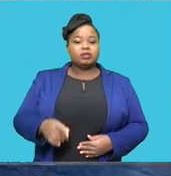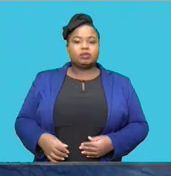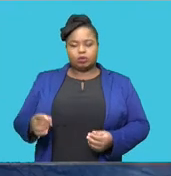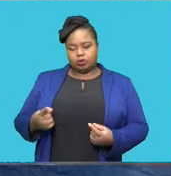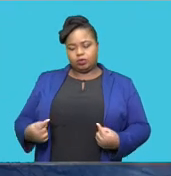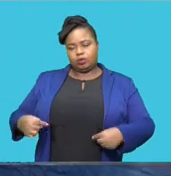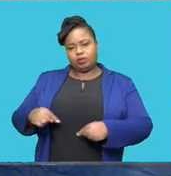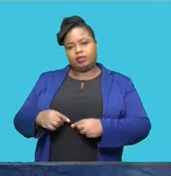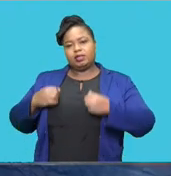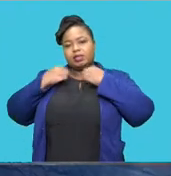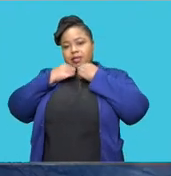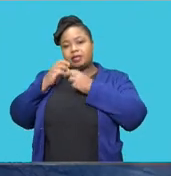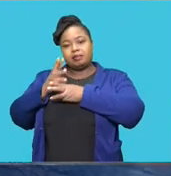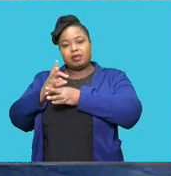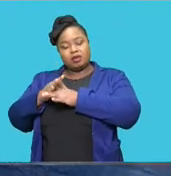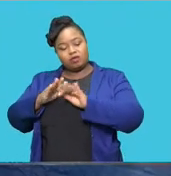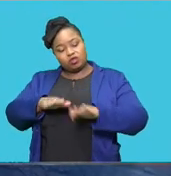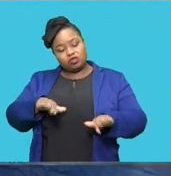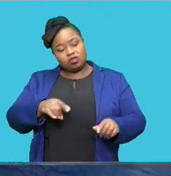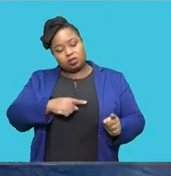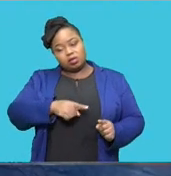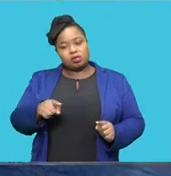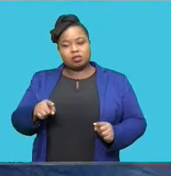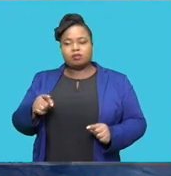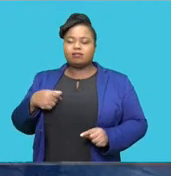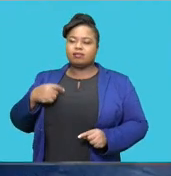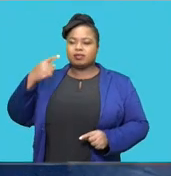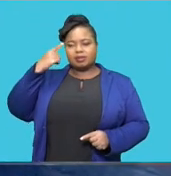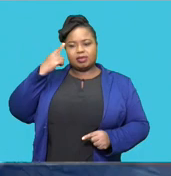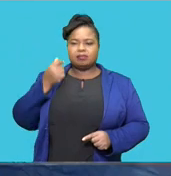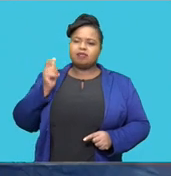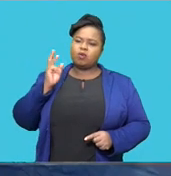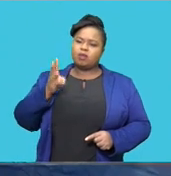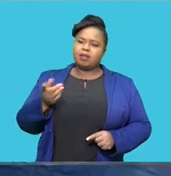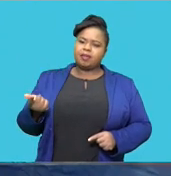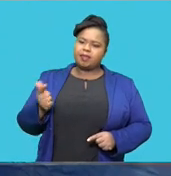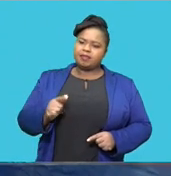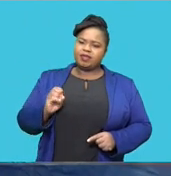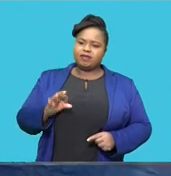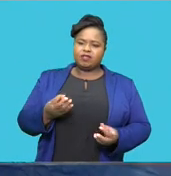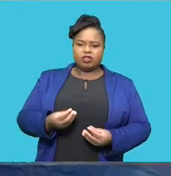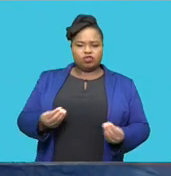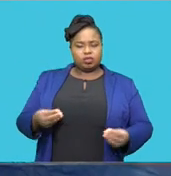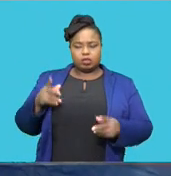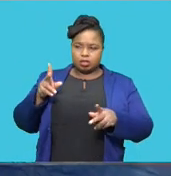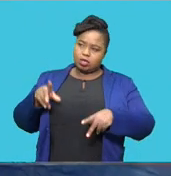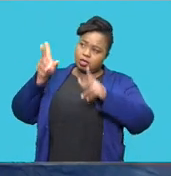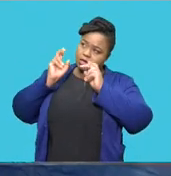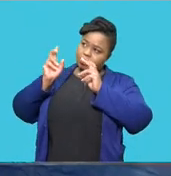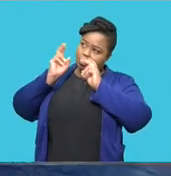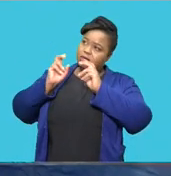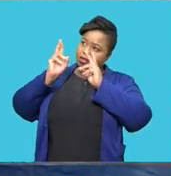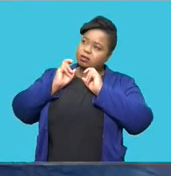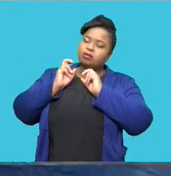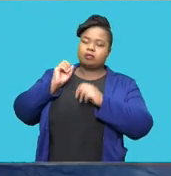thina siyabazali bala bantwana abakhulayo ngicabanga ukuthi kungaba kuhle if la bantwana laba they can listen to us.